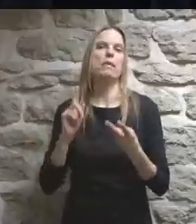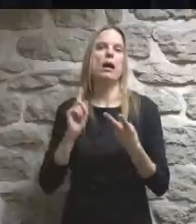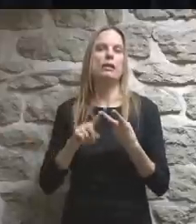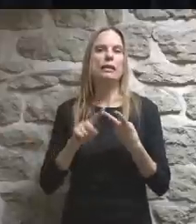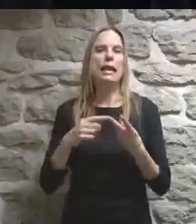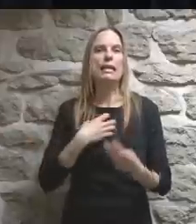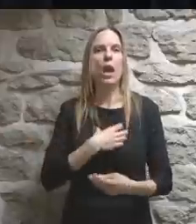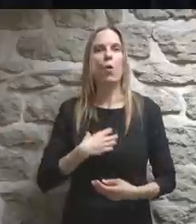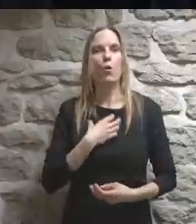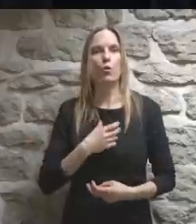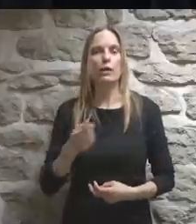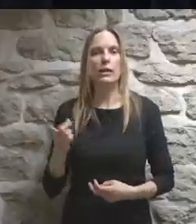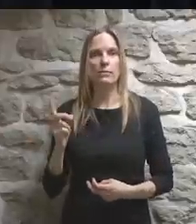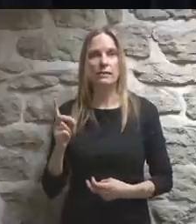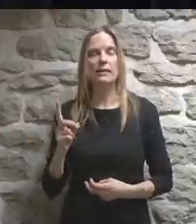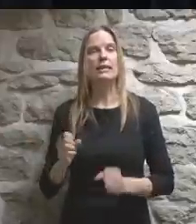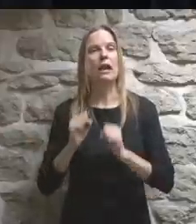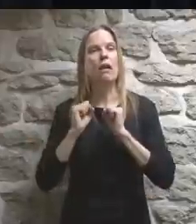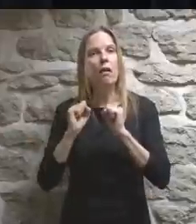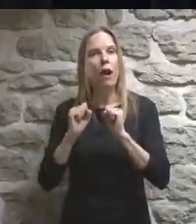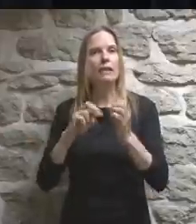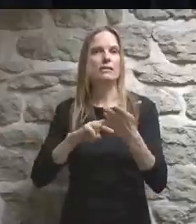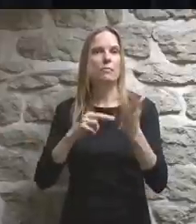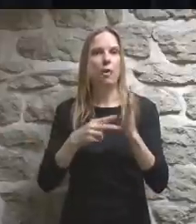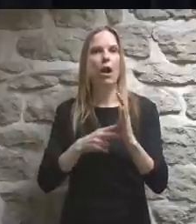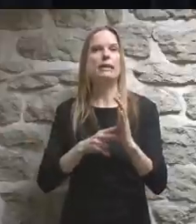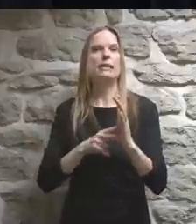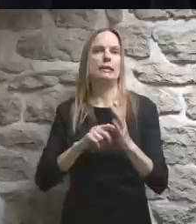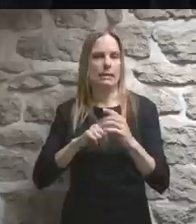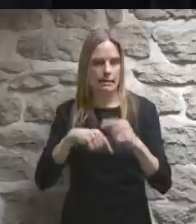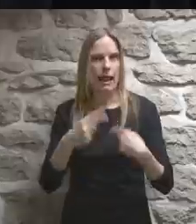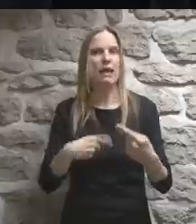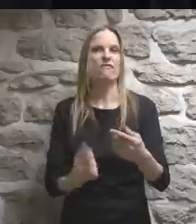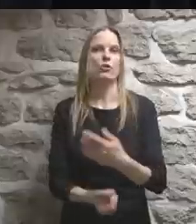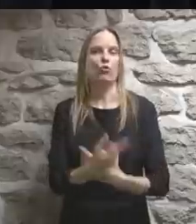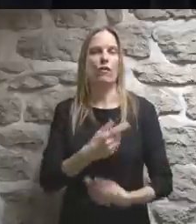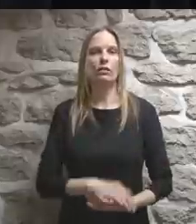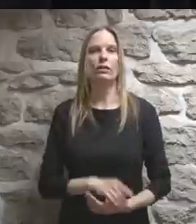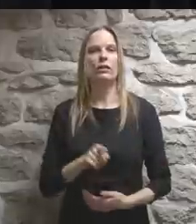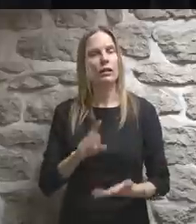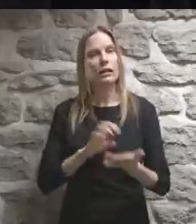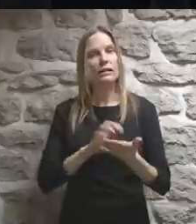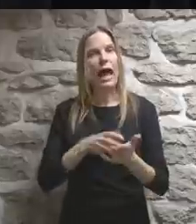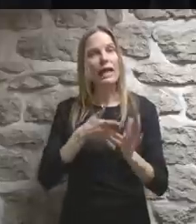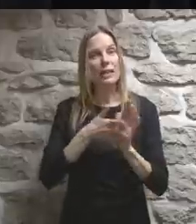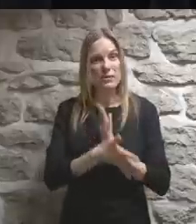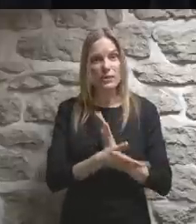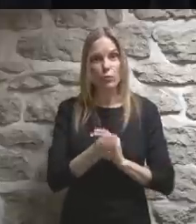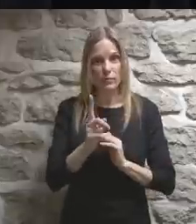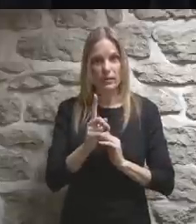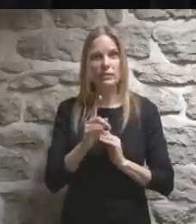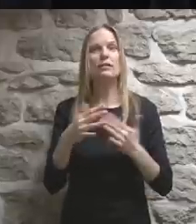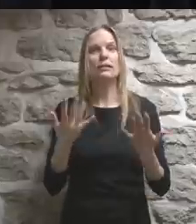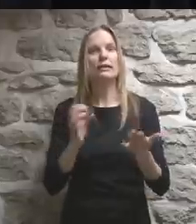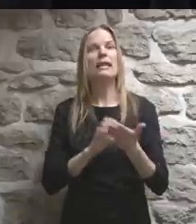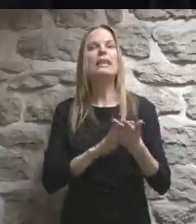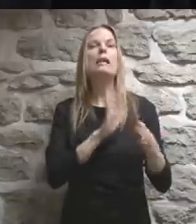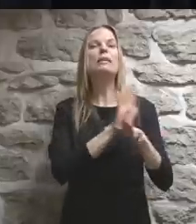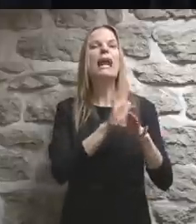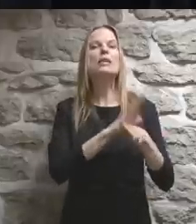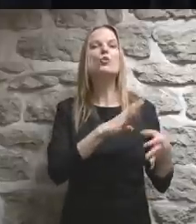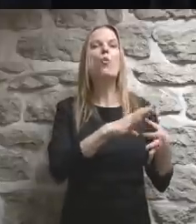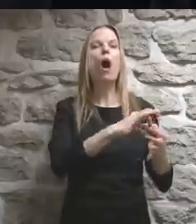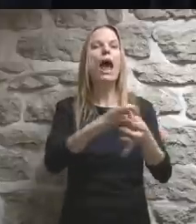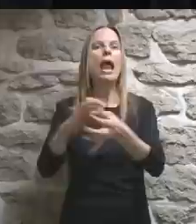et need kaitseplaanid siis käivituvad. Mida see tähendab sisuliselt? See tähendab seda, et käsuahelad muutuvad.